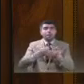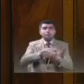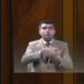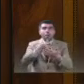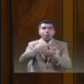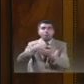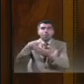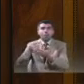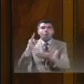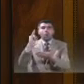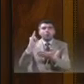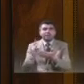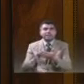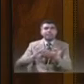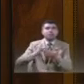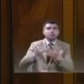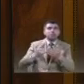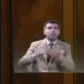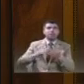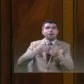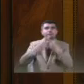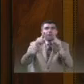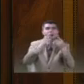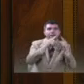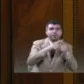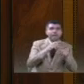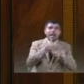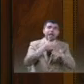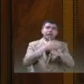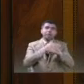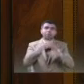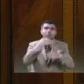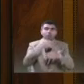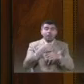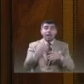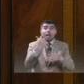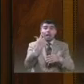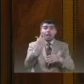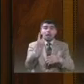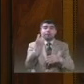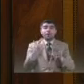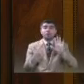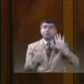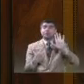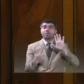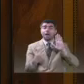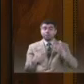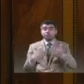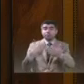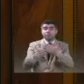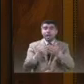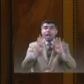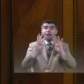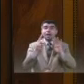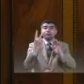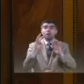تمثل 48 مليار سنة 2001-2007، واللي اليوم يعني في الفترة بين 2008